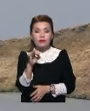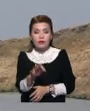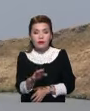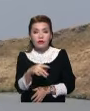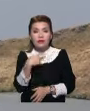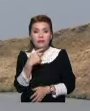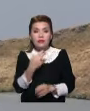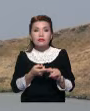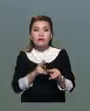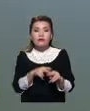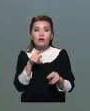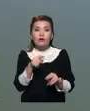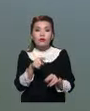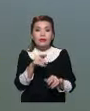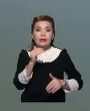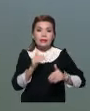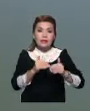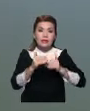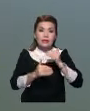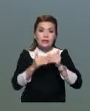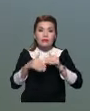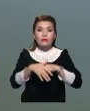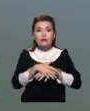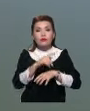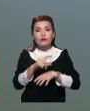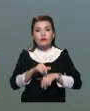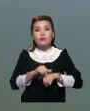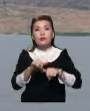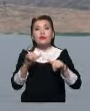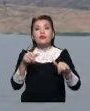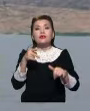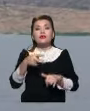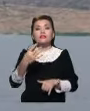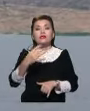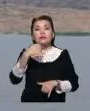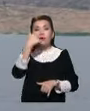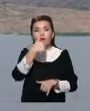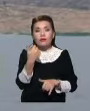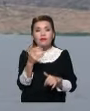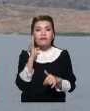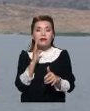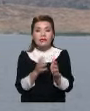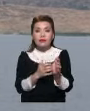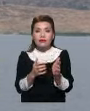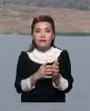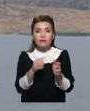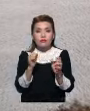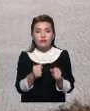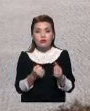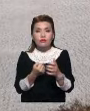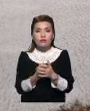Президент отметил, что с учетом тенденции роста населения и экономики, к 2040 году дефицит воды в Казахстане может